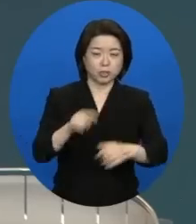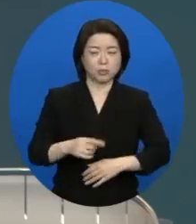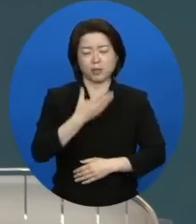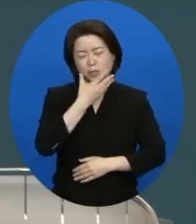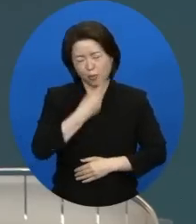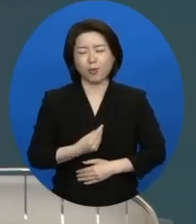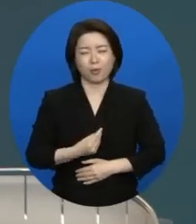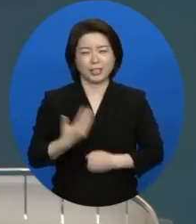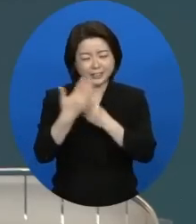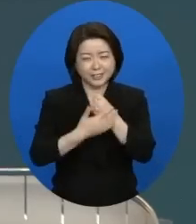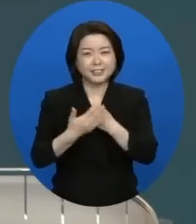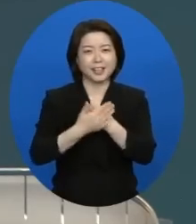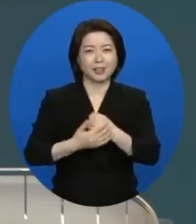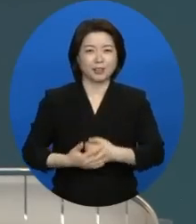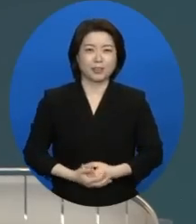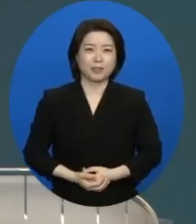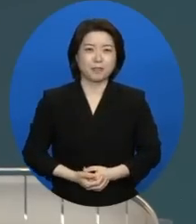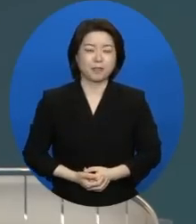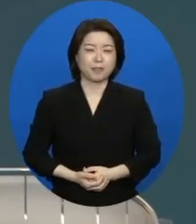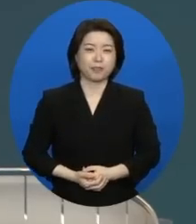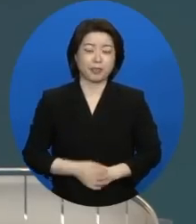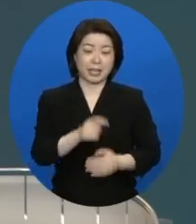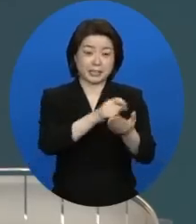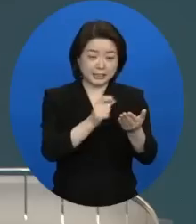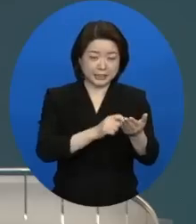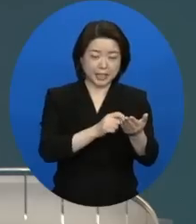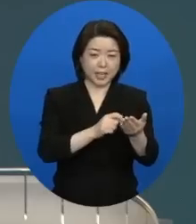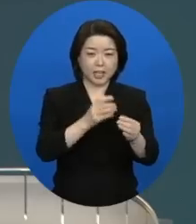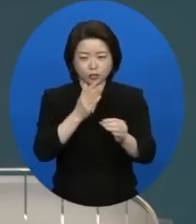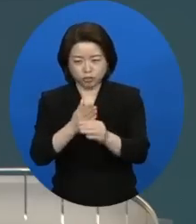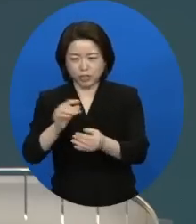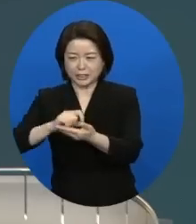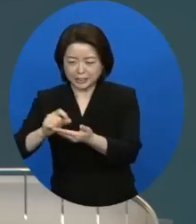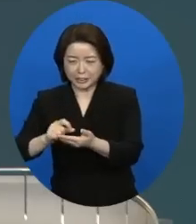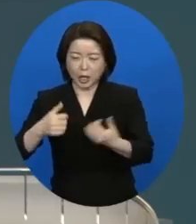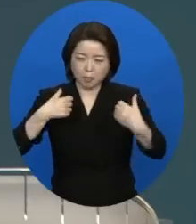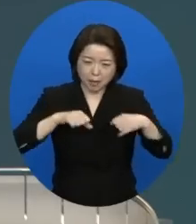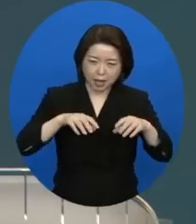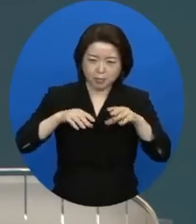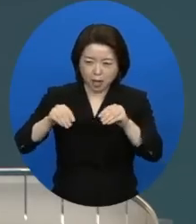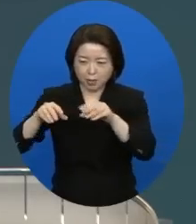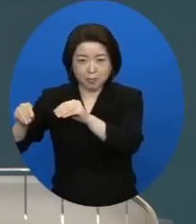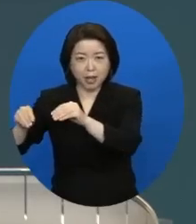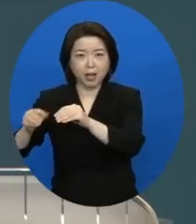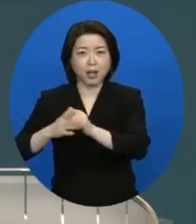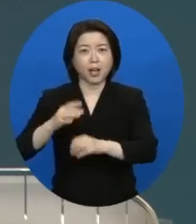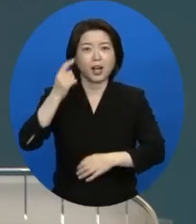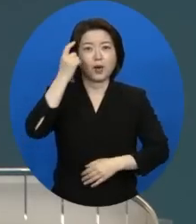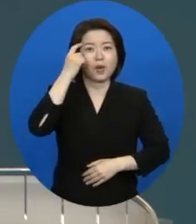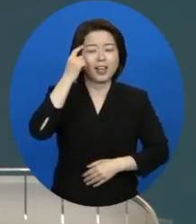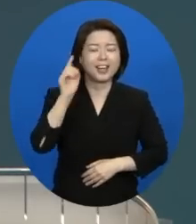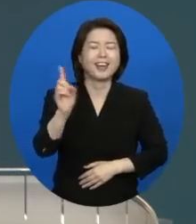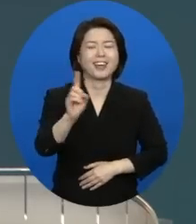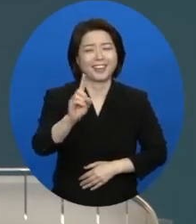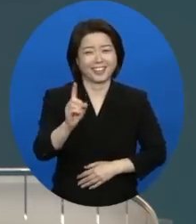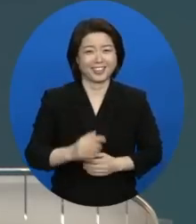복이죠. 네. 쓰다가 안 쓰다가 하신 분들 왜 그러세요?